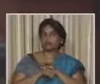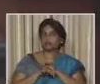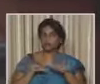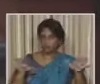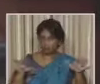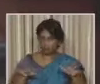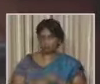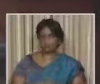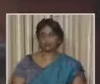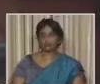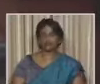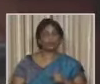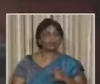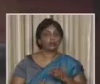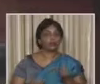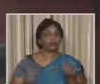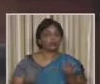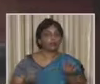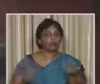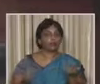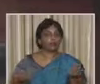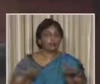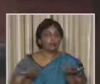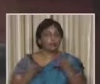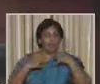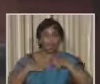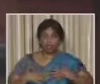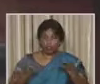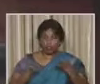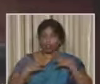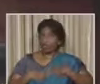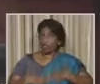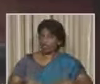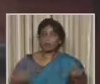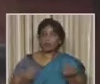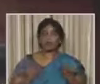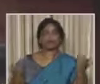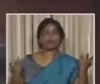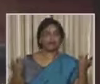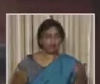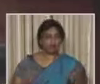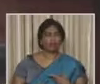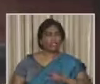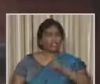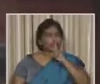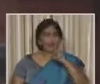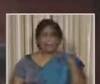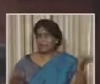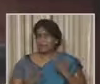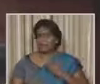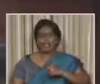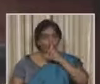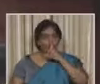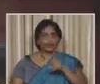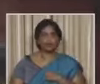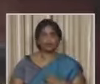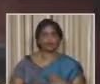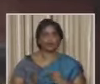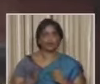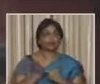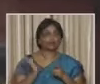என அரசியல் ஒன்றை உருவாக்கினார்கள். மலட்டு உடைகள் முடிந்தவுடன் அப்படியொன்று நடக்காது என நாங்கள் என்ன கூறிய போதும்